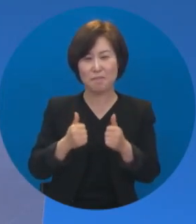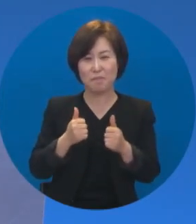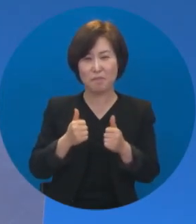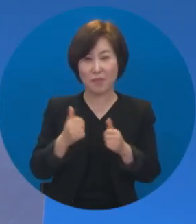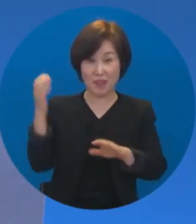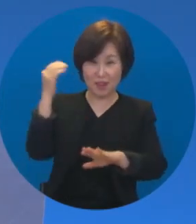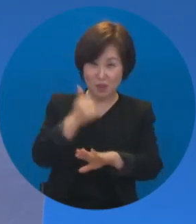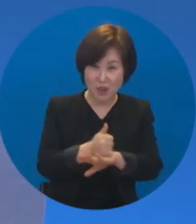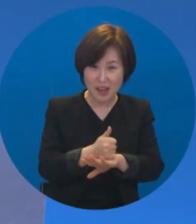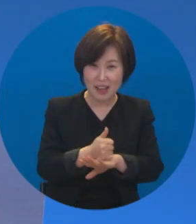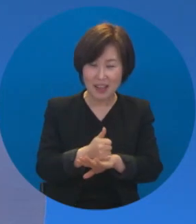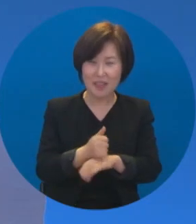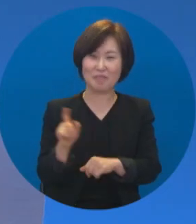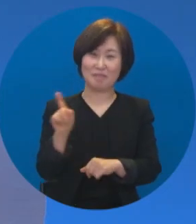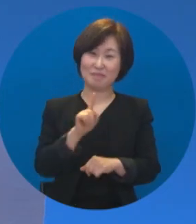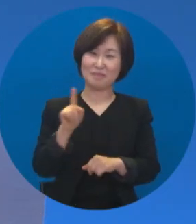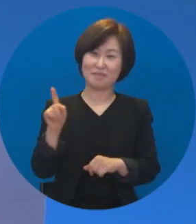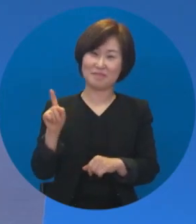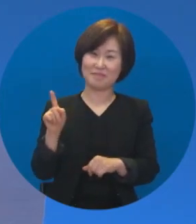나서 어떻게 되었을까요?